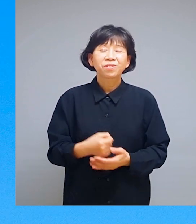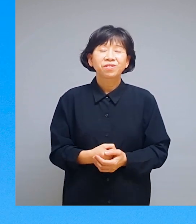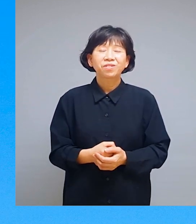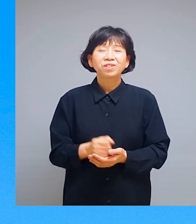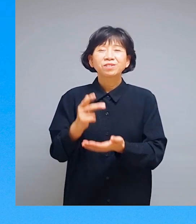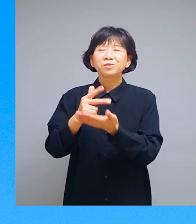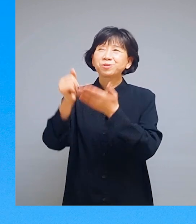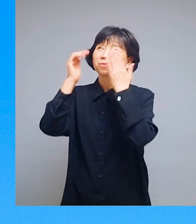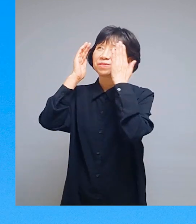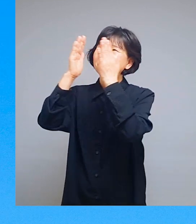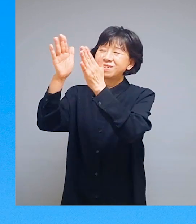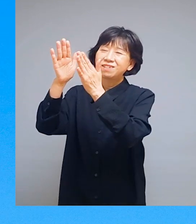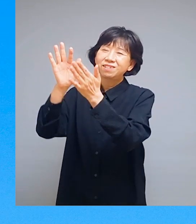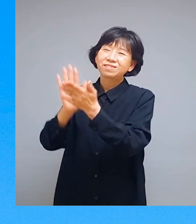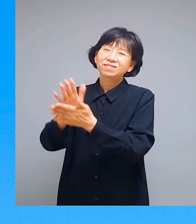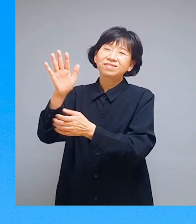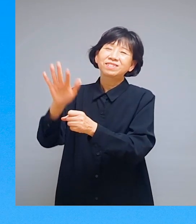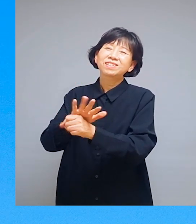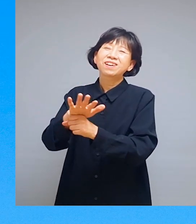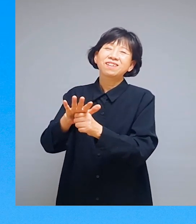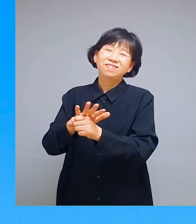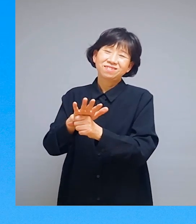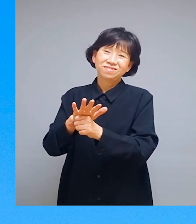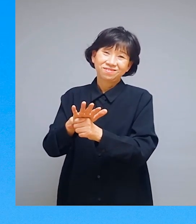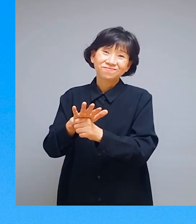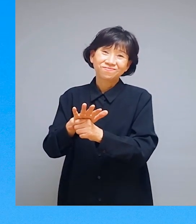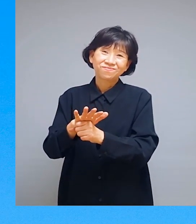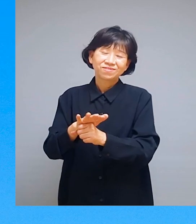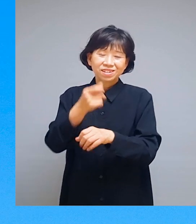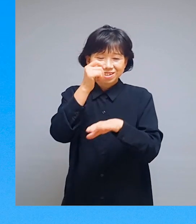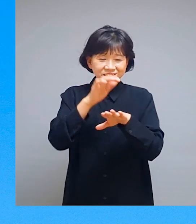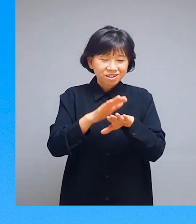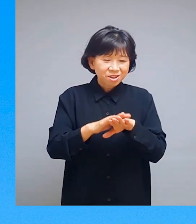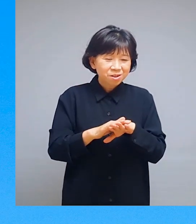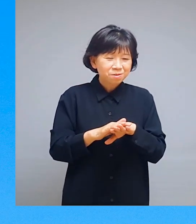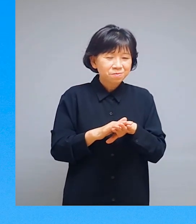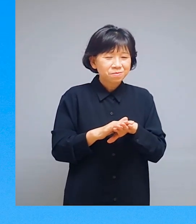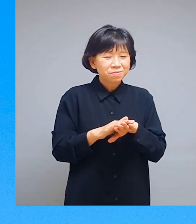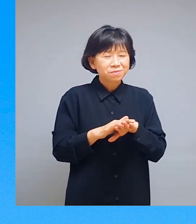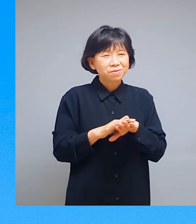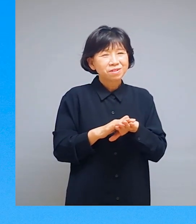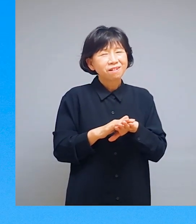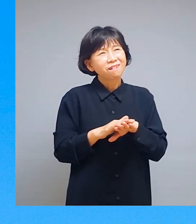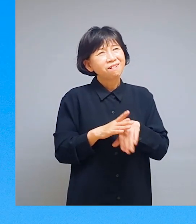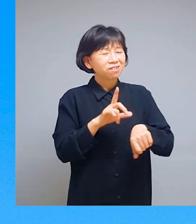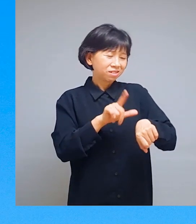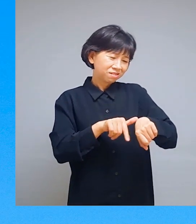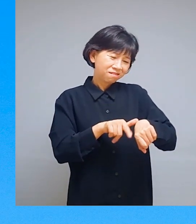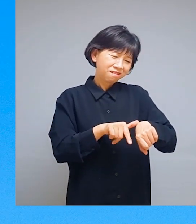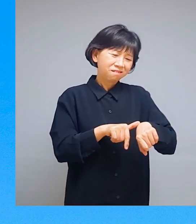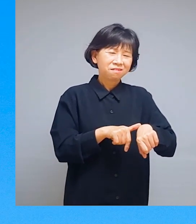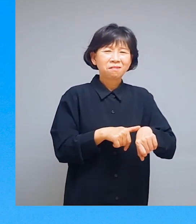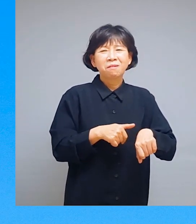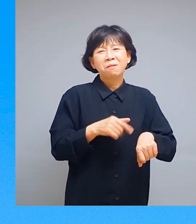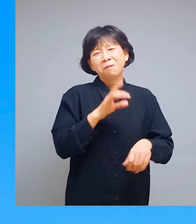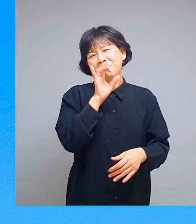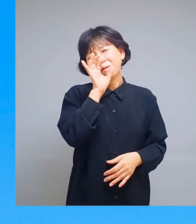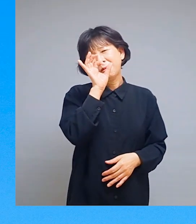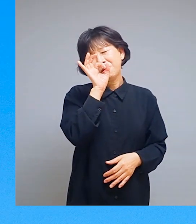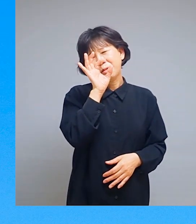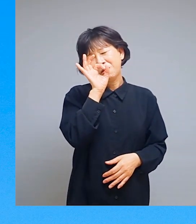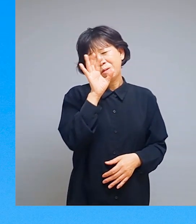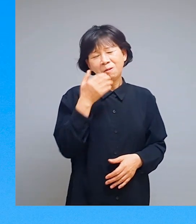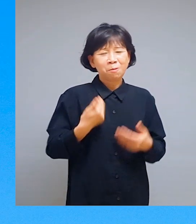신앙의 열심이 아니에요. 어떤 분이 그러시더라고요. 예배 드릴 수 없을 만큼 바쁘다. 그러면 바쁜 걸 조정하셔야